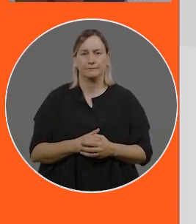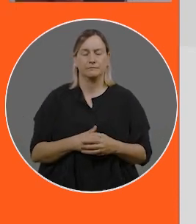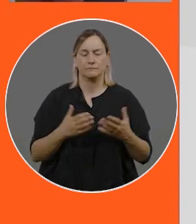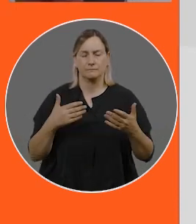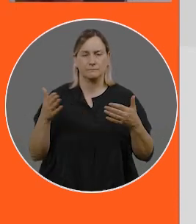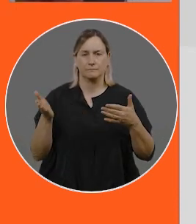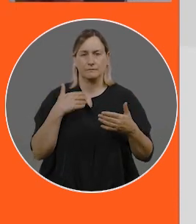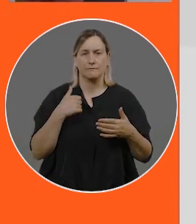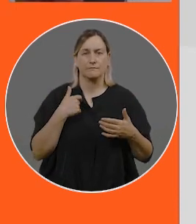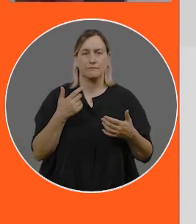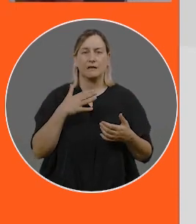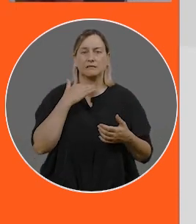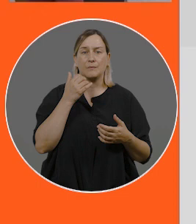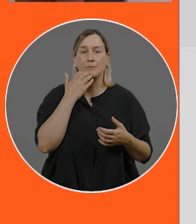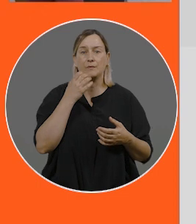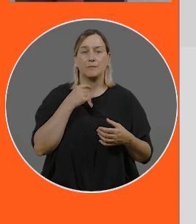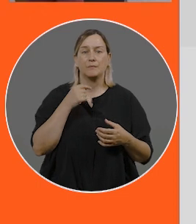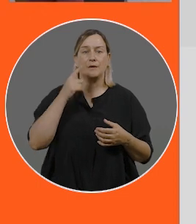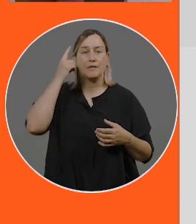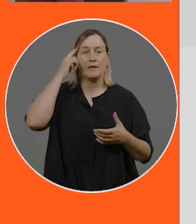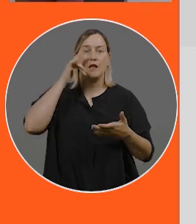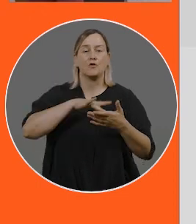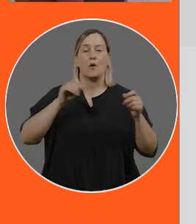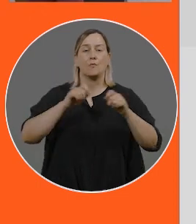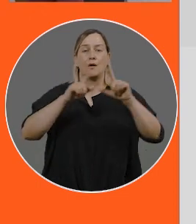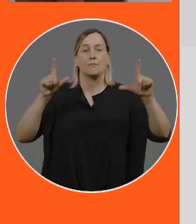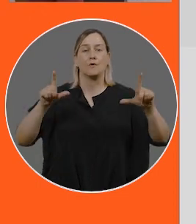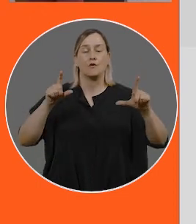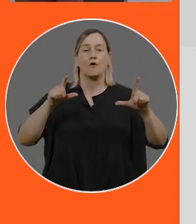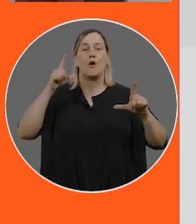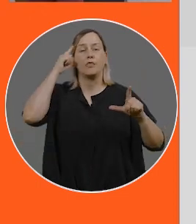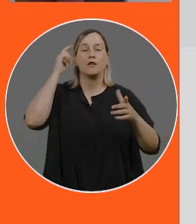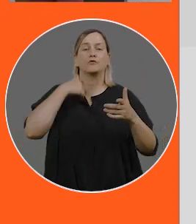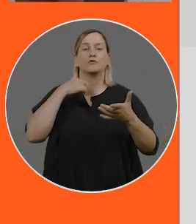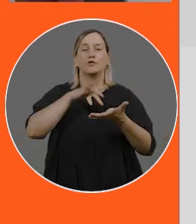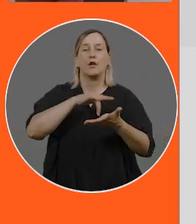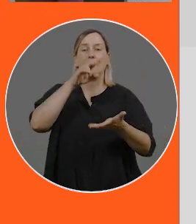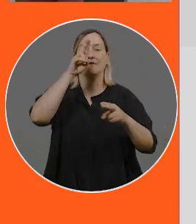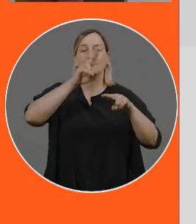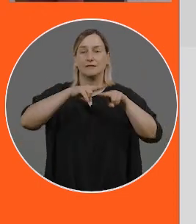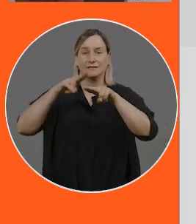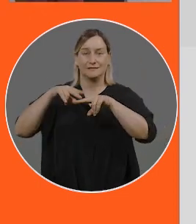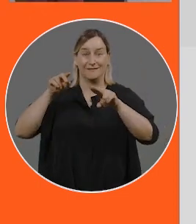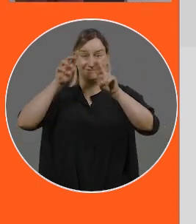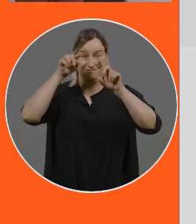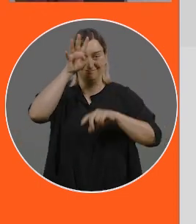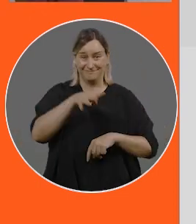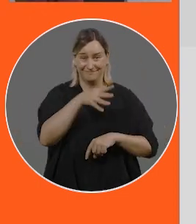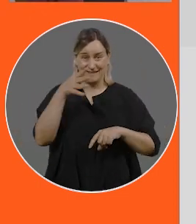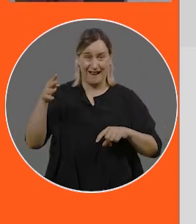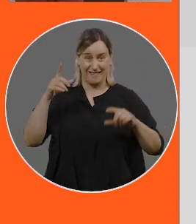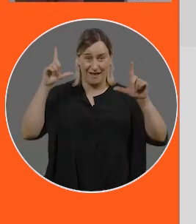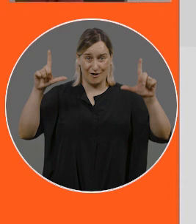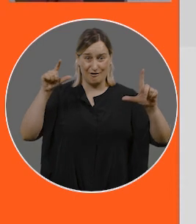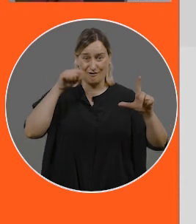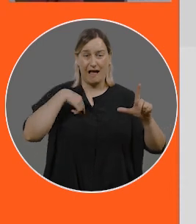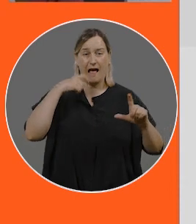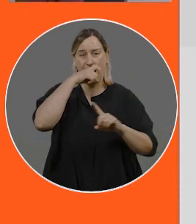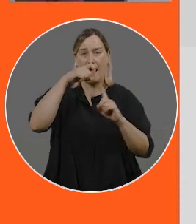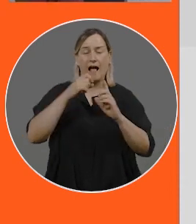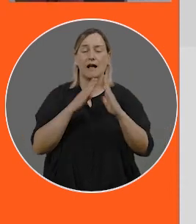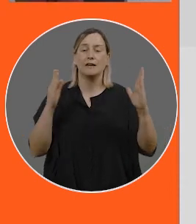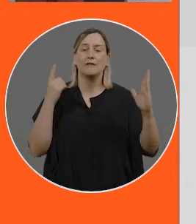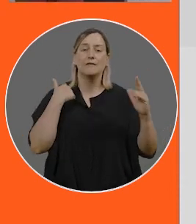agrada saber quins dies seran festa... Potser és una de les coses que mirem més al principi d'any, a veure què farem i tot